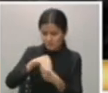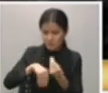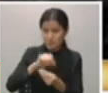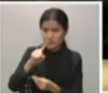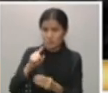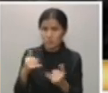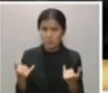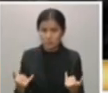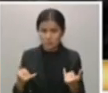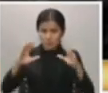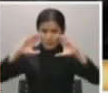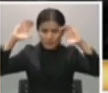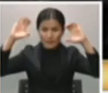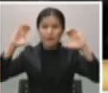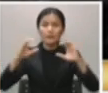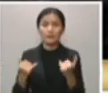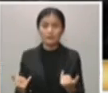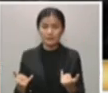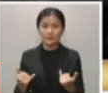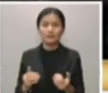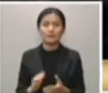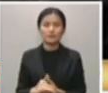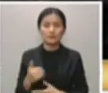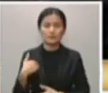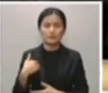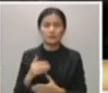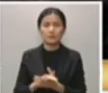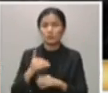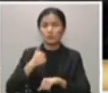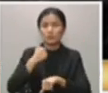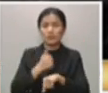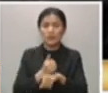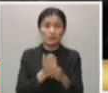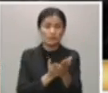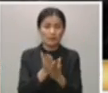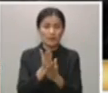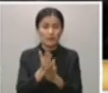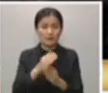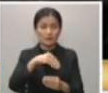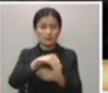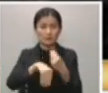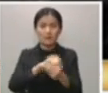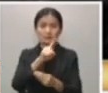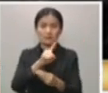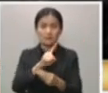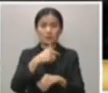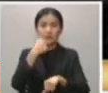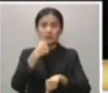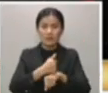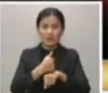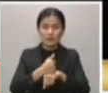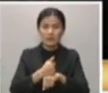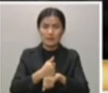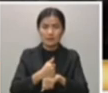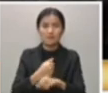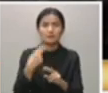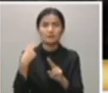าลมีหัวหน้าทีมเศรษฐกิจชื่อพลเอกประยุทธ์จันทร์โอช